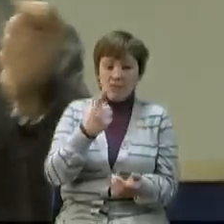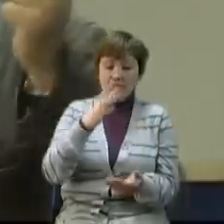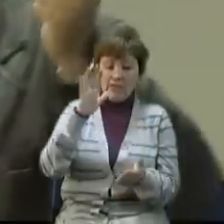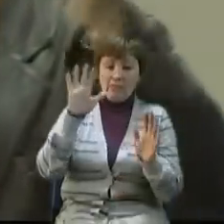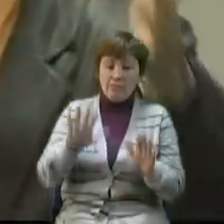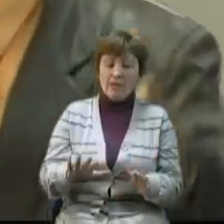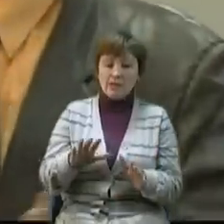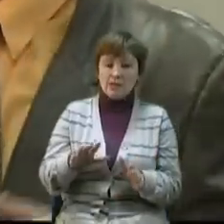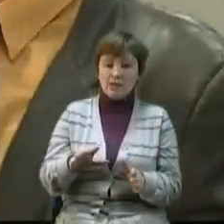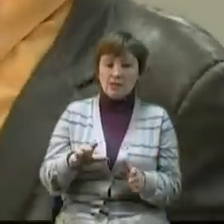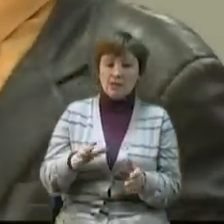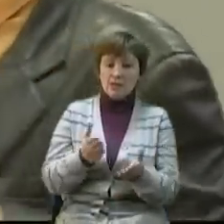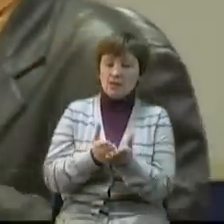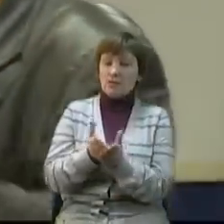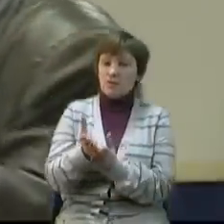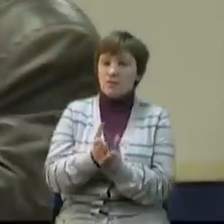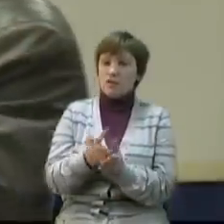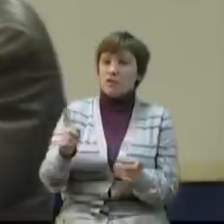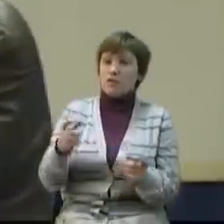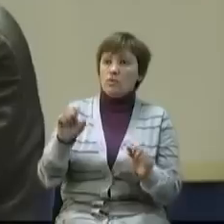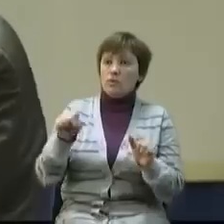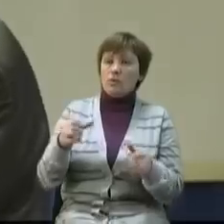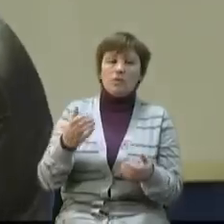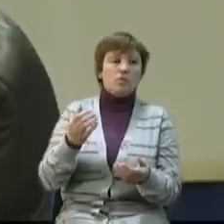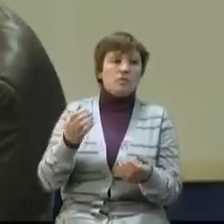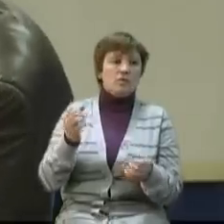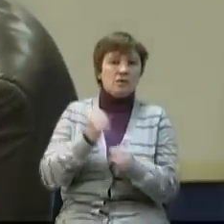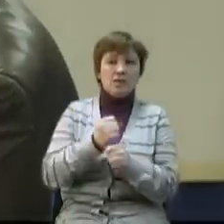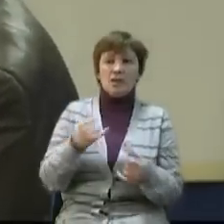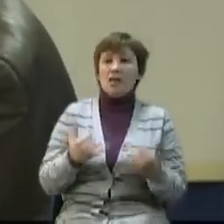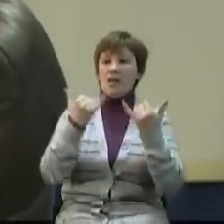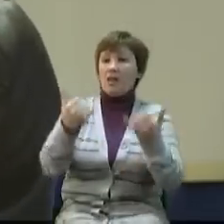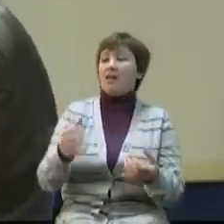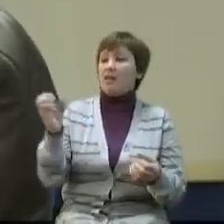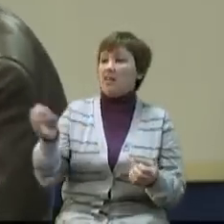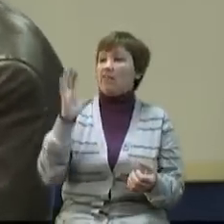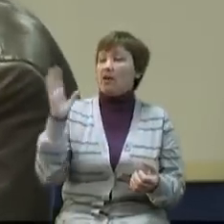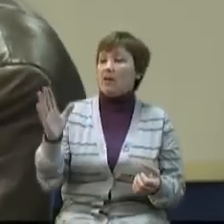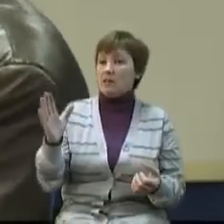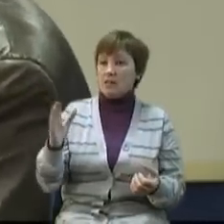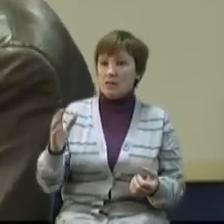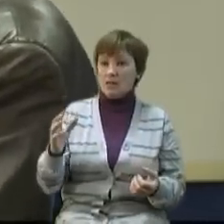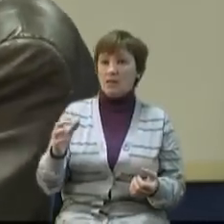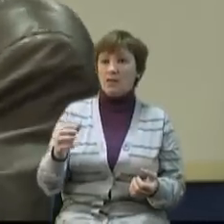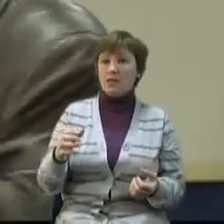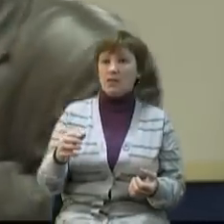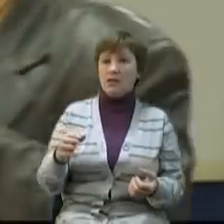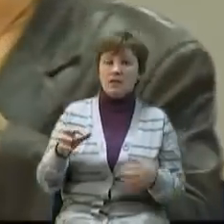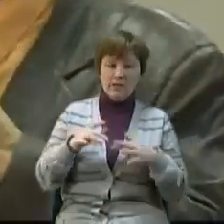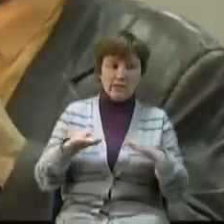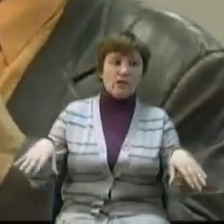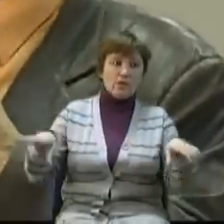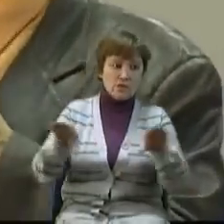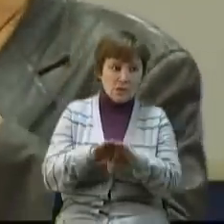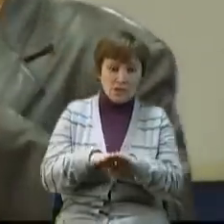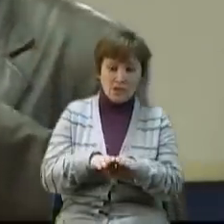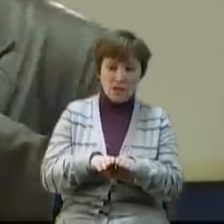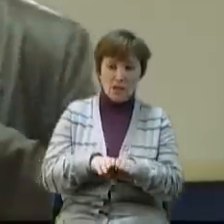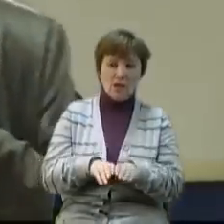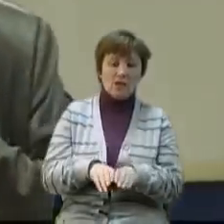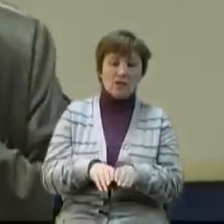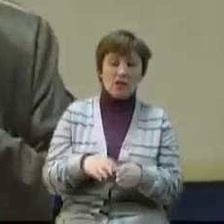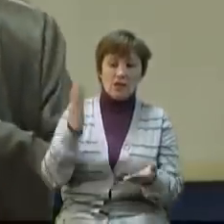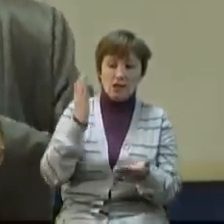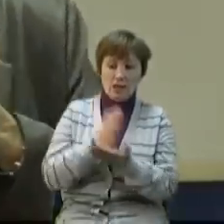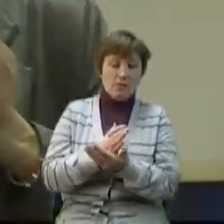вот что я могу делать для Евангелия, и они так идут, вот у них это есть, и они уже двигаются, и, как правило, они уже